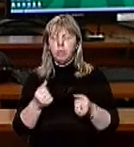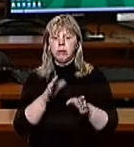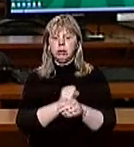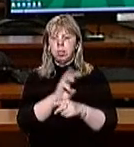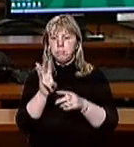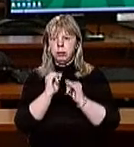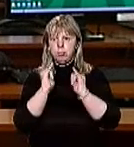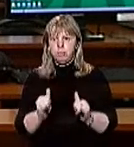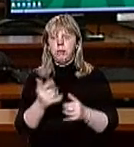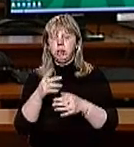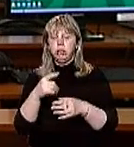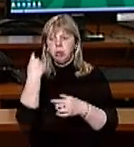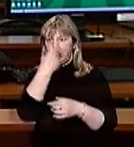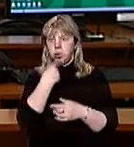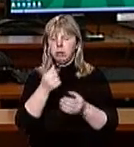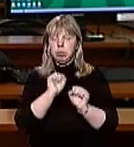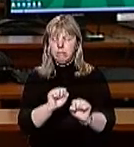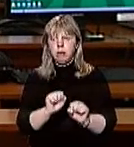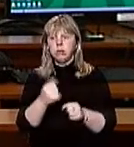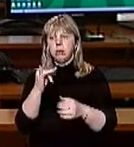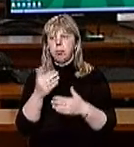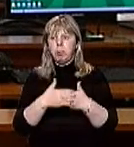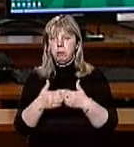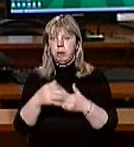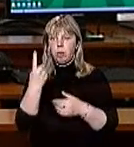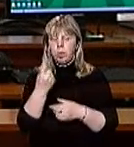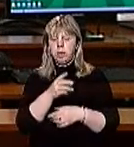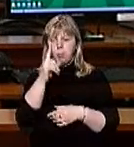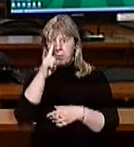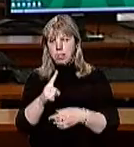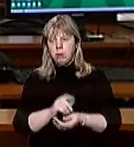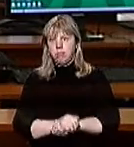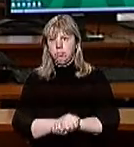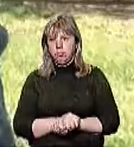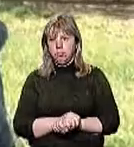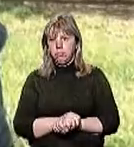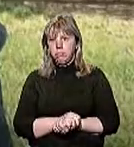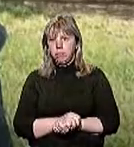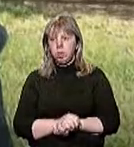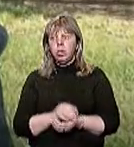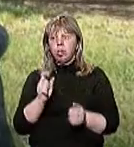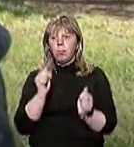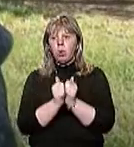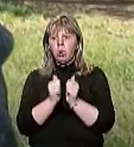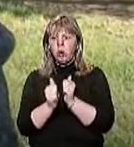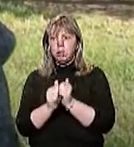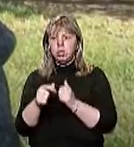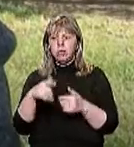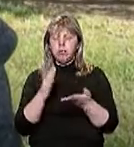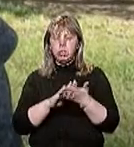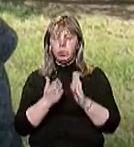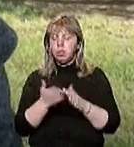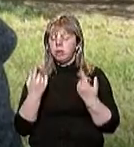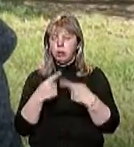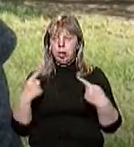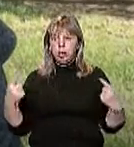забезпечені засобами індивідуального захисту приблизно на один місяць. Що в кожному закладу ситуація